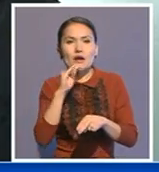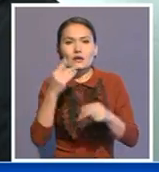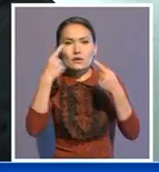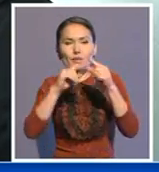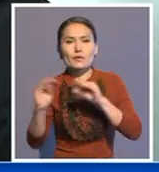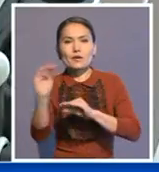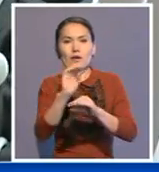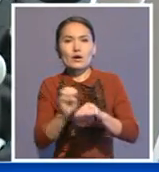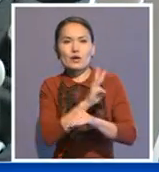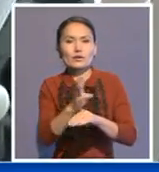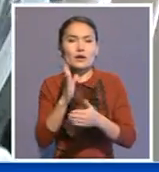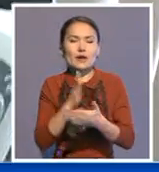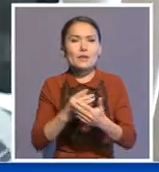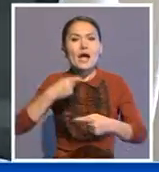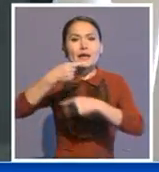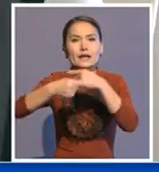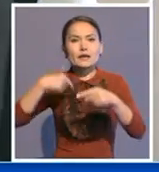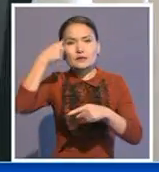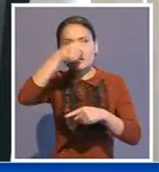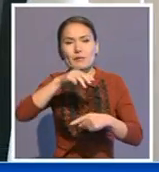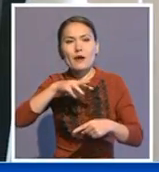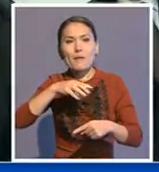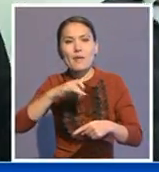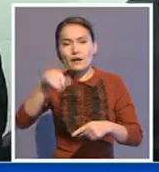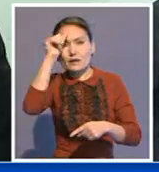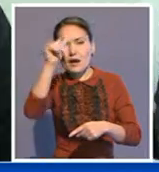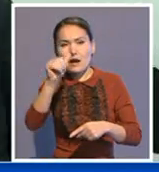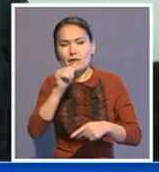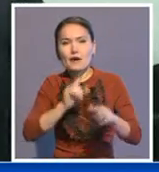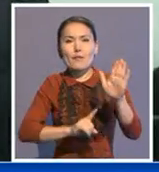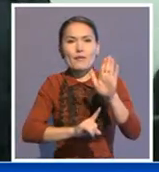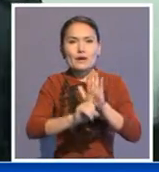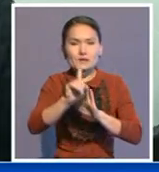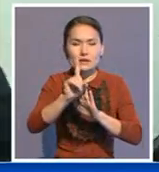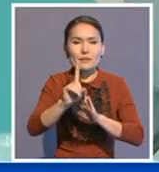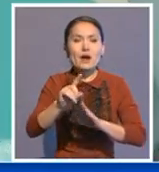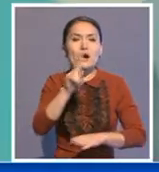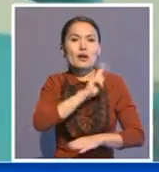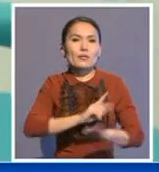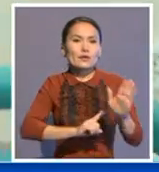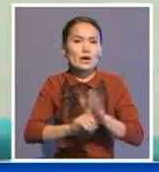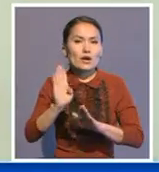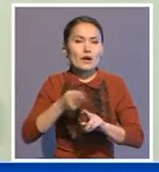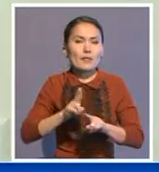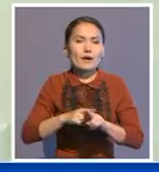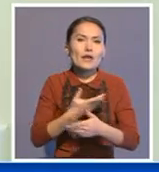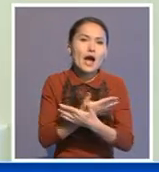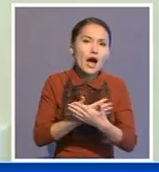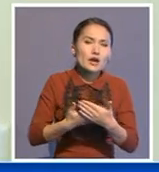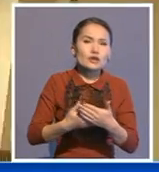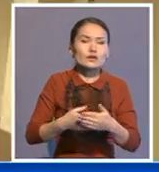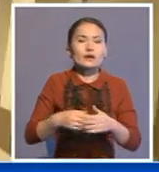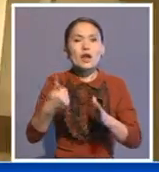медициналық құралдармен жабдықталып, келесі жылдың наурыз айынан бастап толыққанды жұмыс істей бастайды деп жоспарланған. Мұнда шипалы сазбен, марал